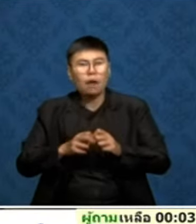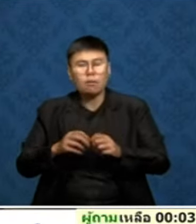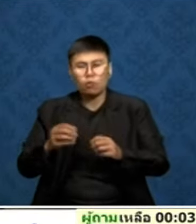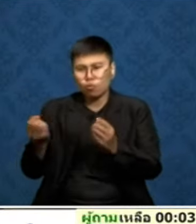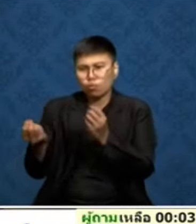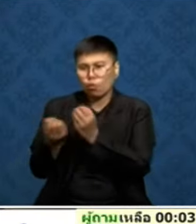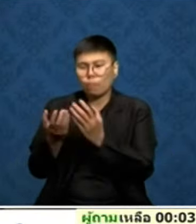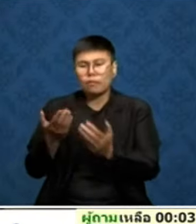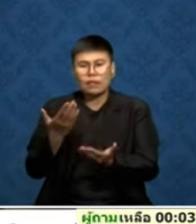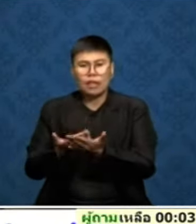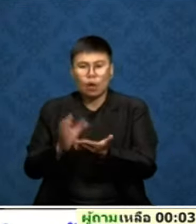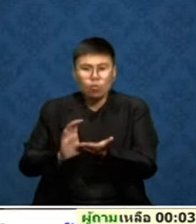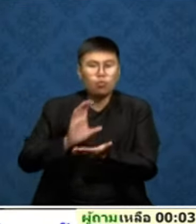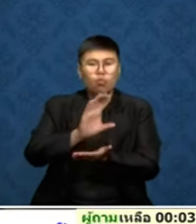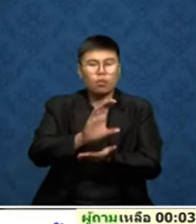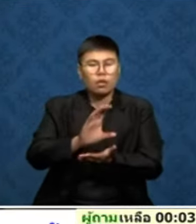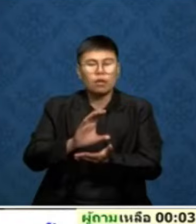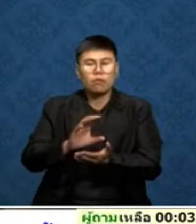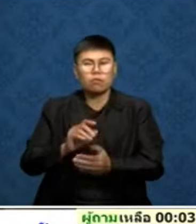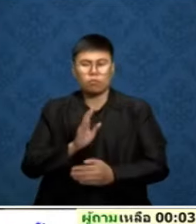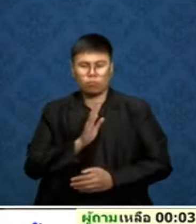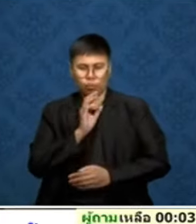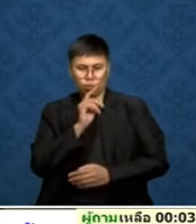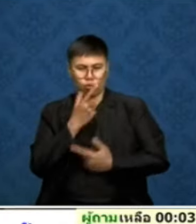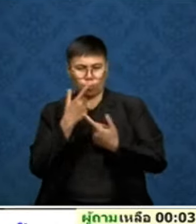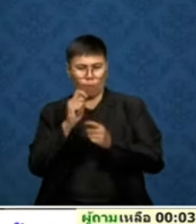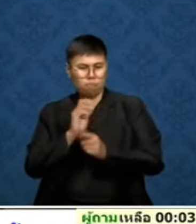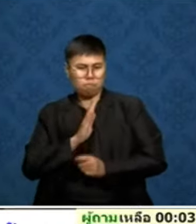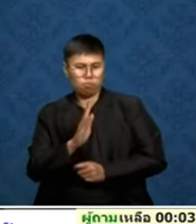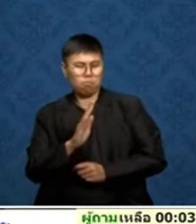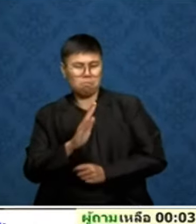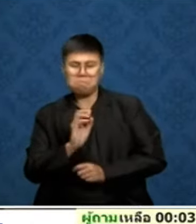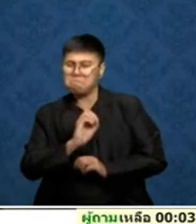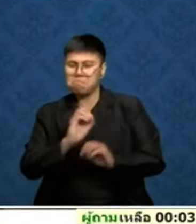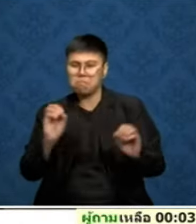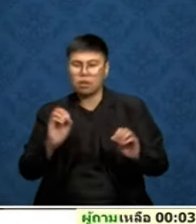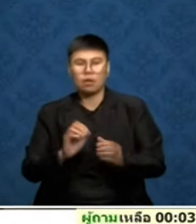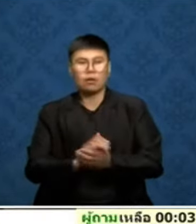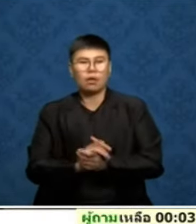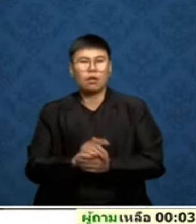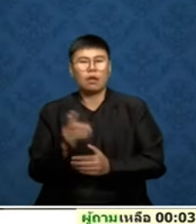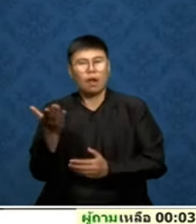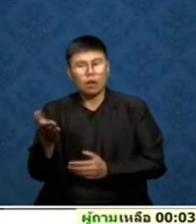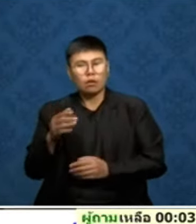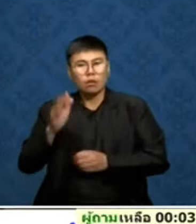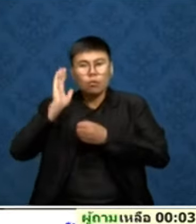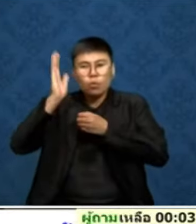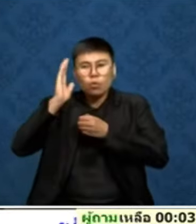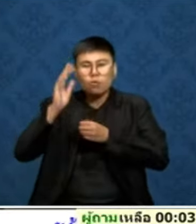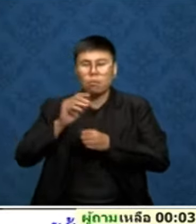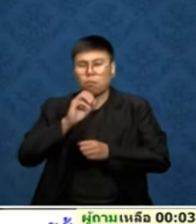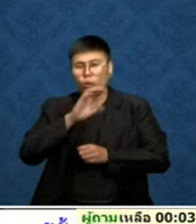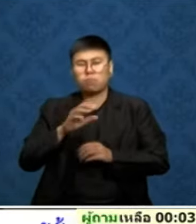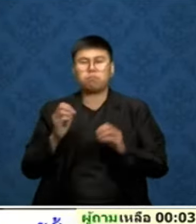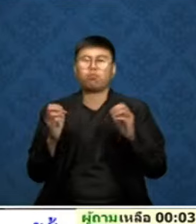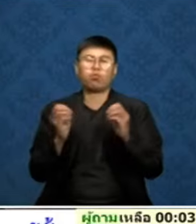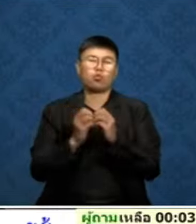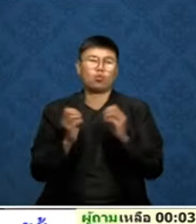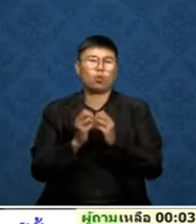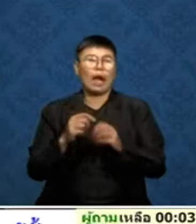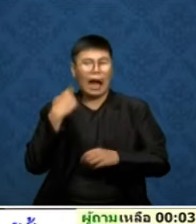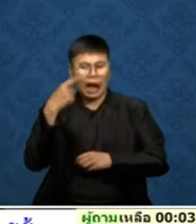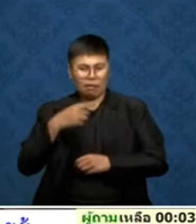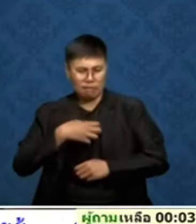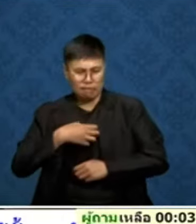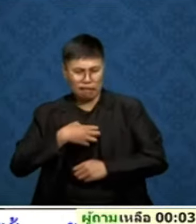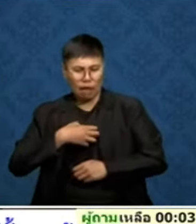ก็ไม่ตอบตรงไปตรงมานะครับโฆษกรัฐบาลบางคนก็ไปบอกว่าเขาจะมายุ่งอีกแบบนี้ใครอยากมาลงทุนด้วยครับถ้ายึดหลักการก็ยึ